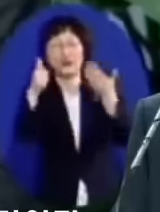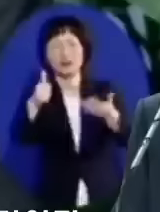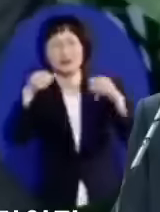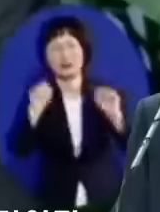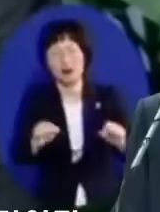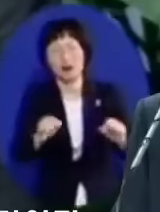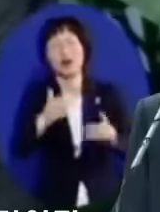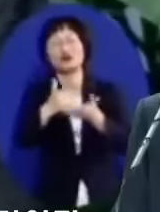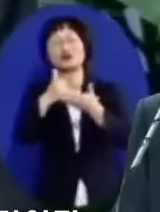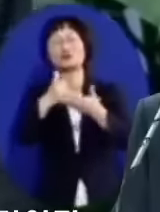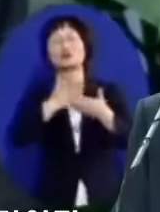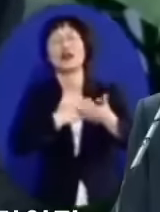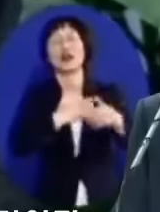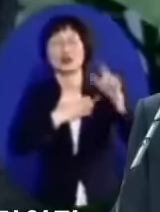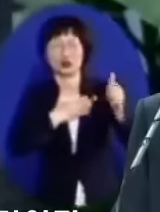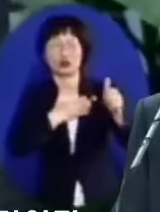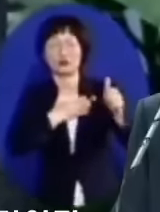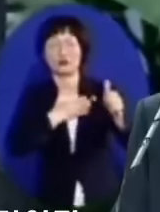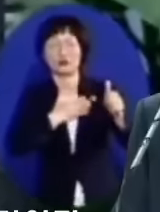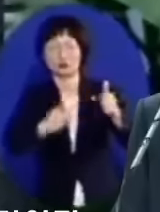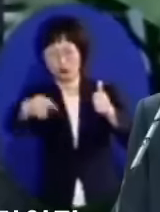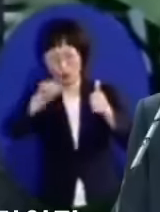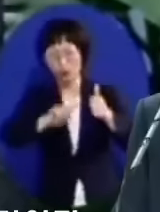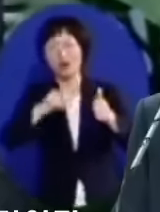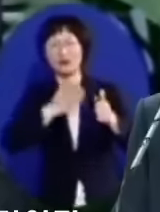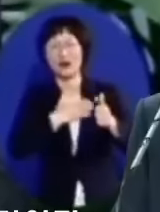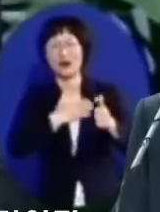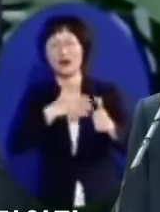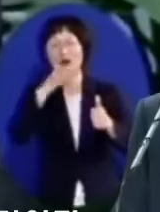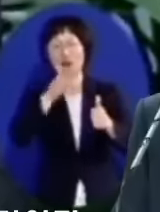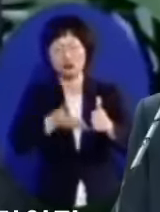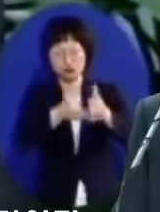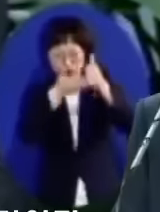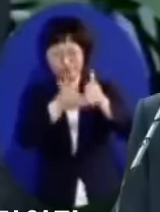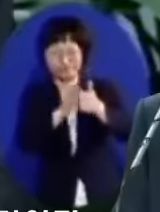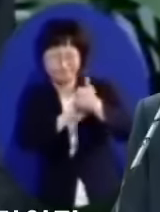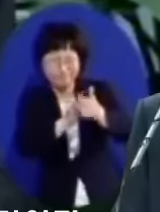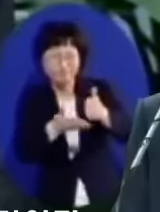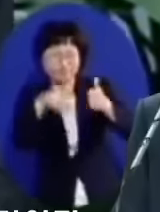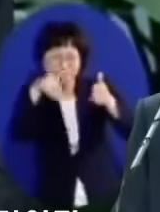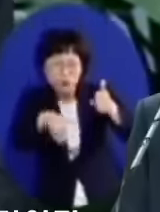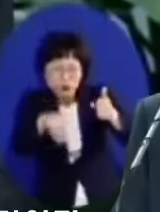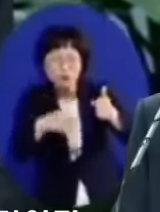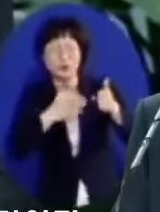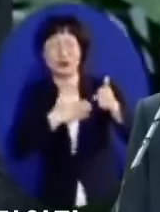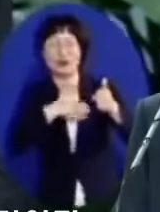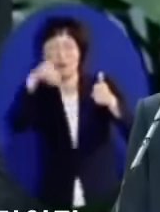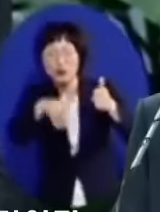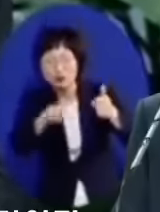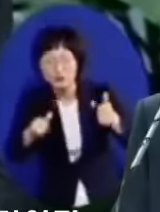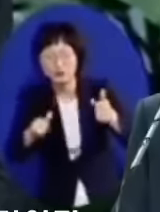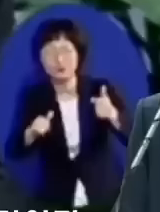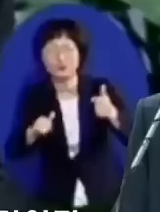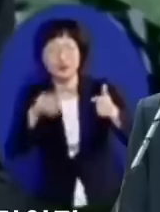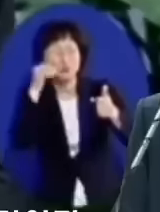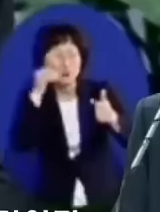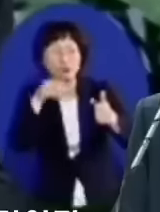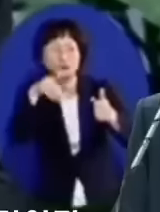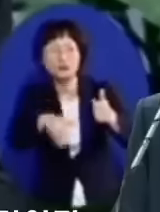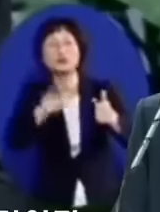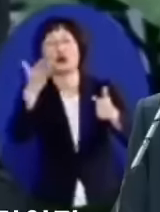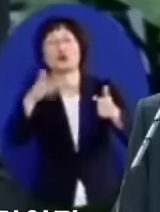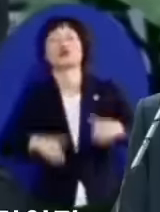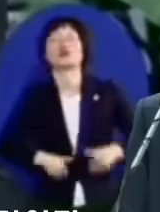주인이 내 주인이 되고 나는 주님을 섬기는 일꾼이요 머슴이요 시종이요 종이 되어야 되는